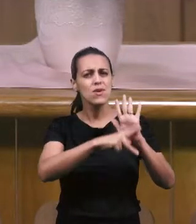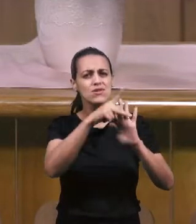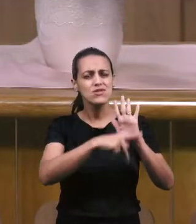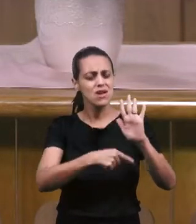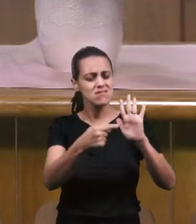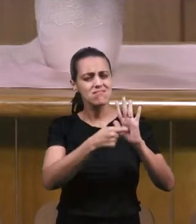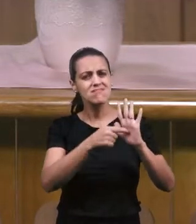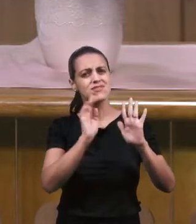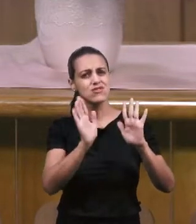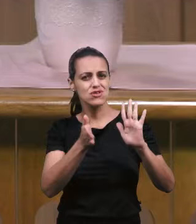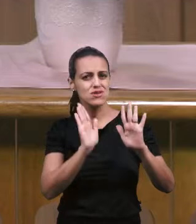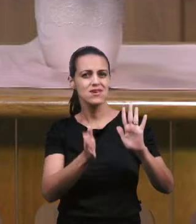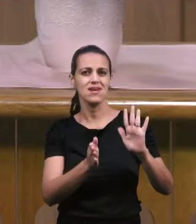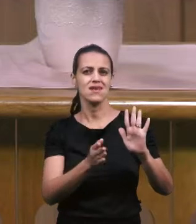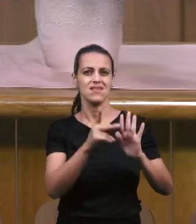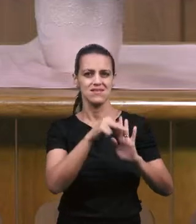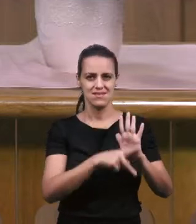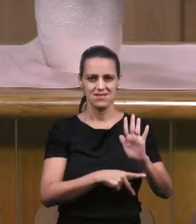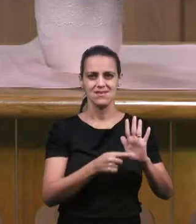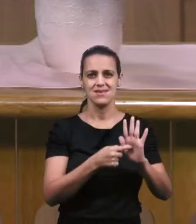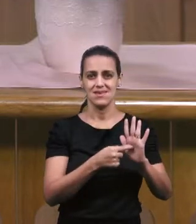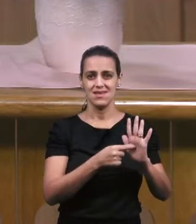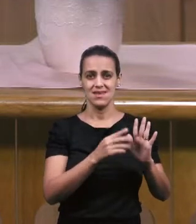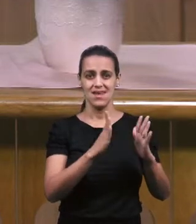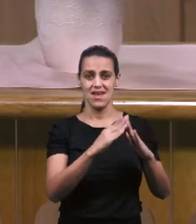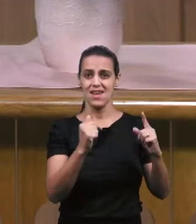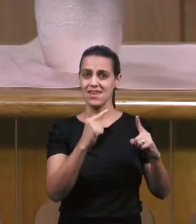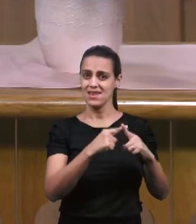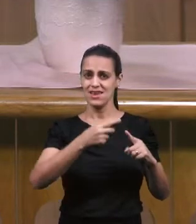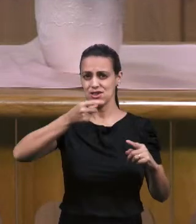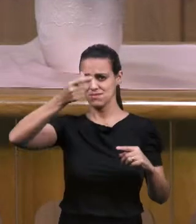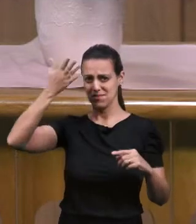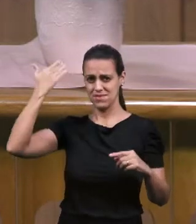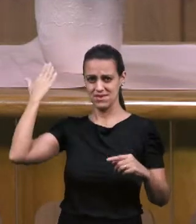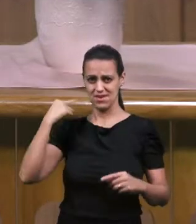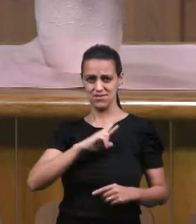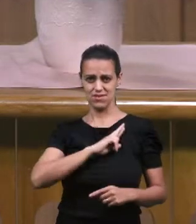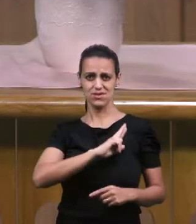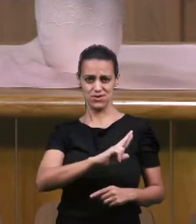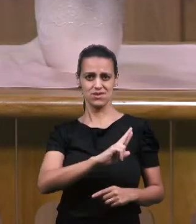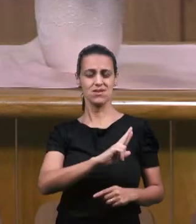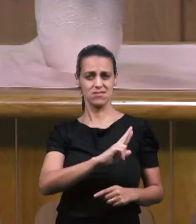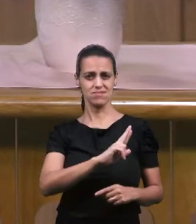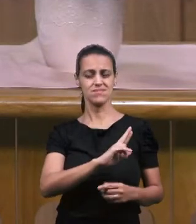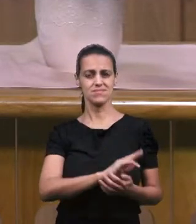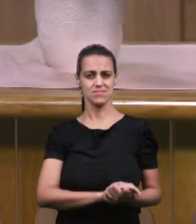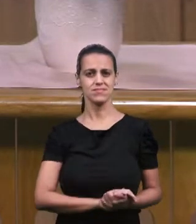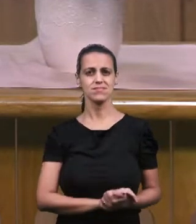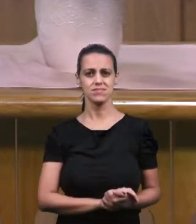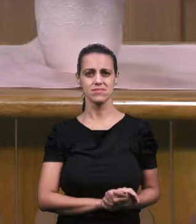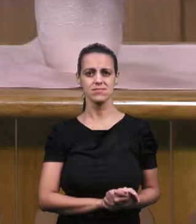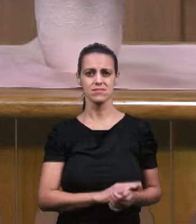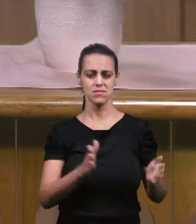qui était élaboré et vécu par l'Église de cette période, la période médiévale.